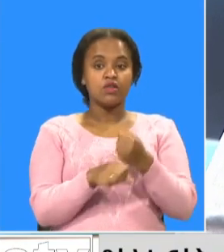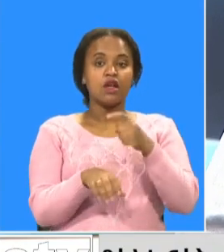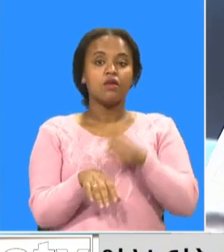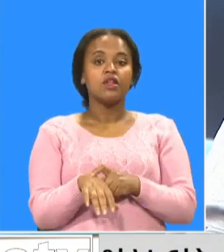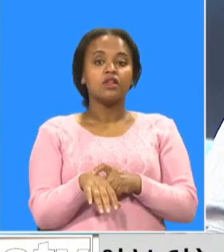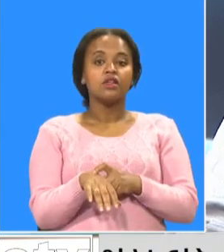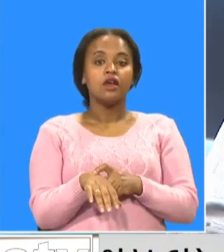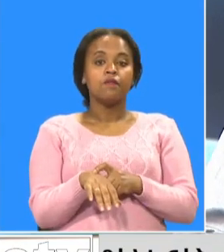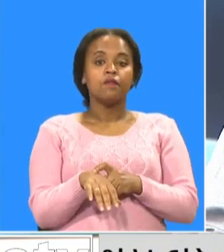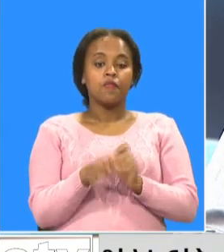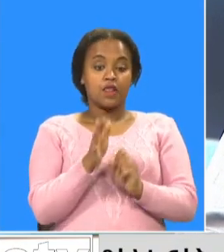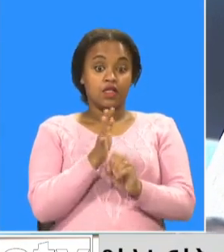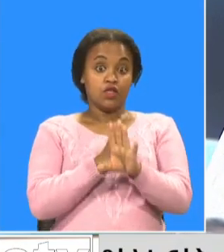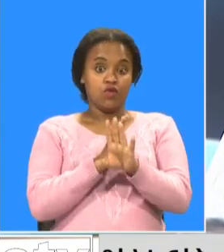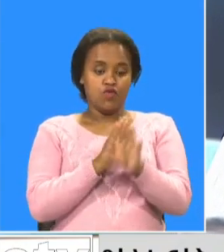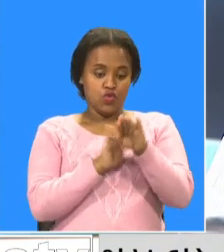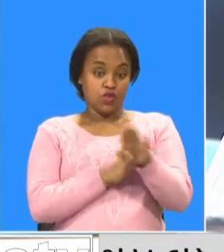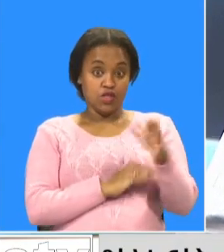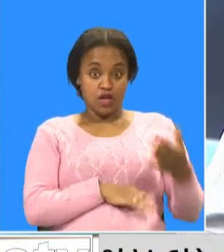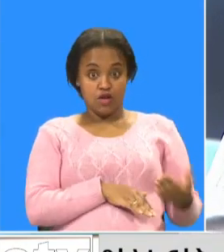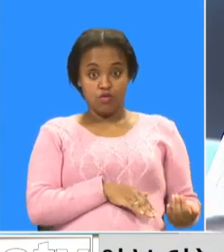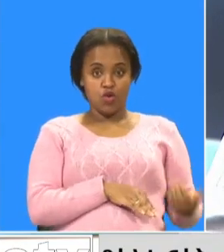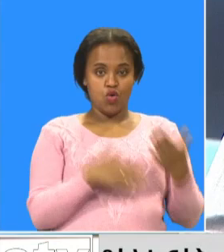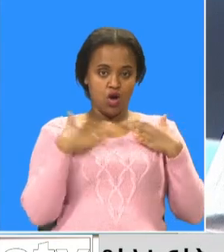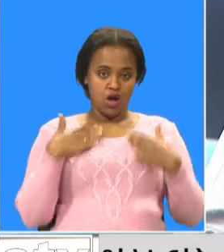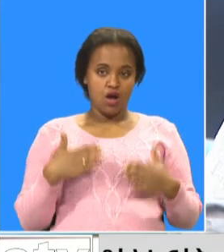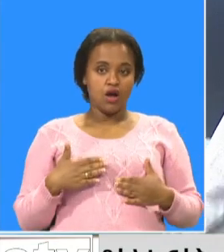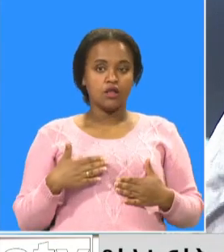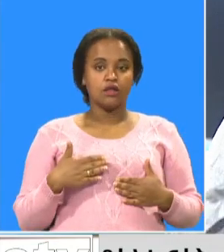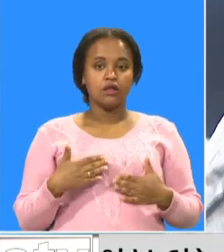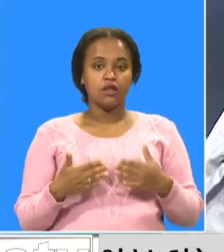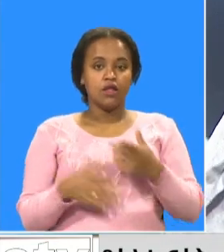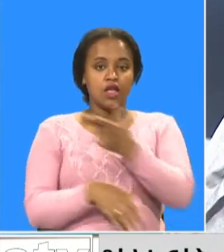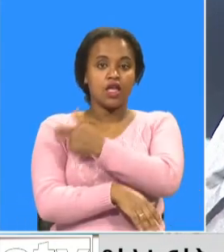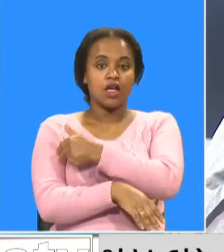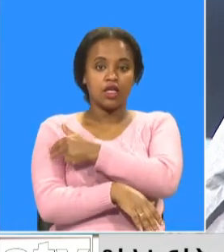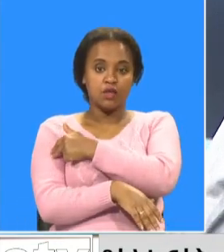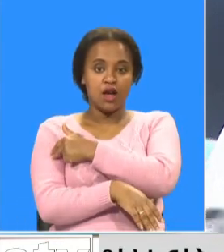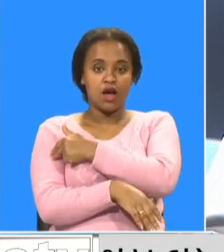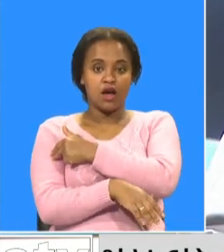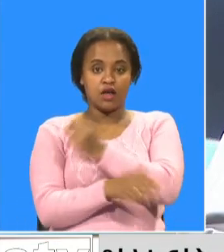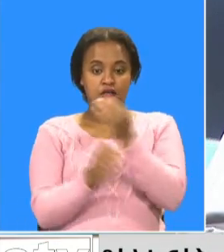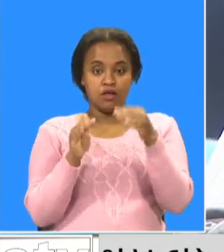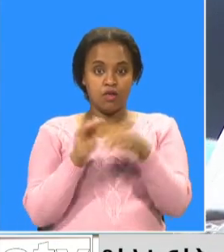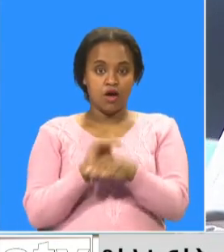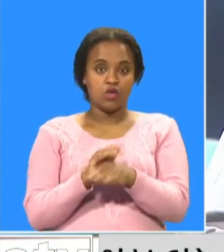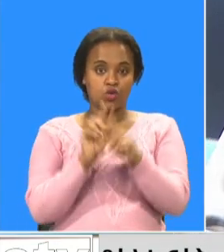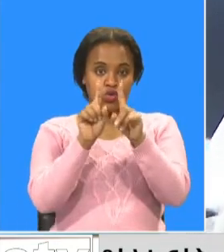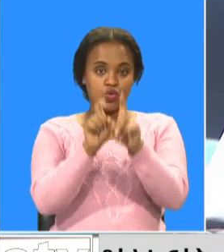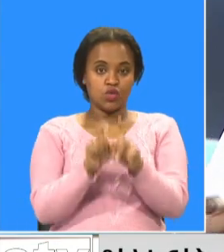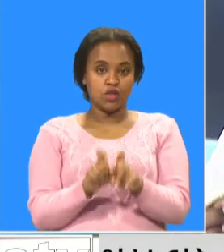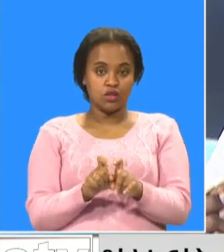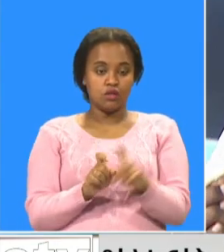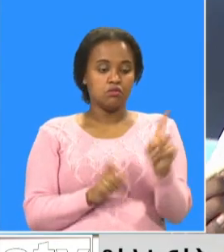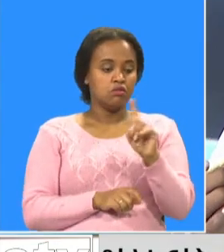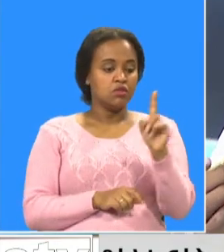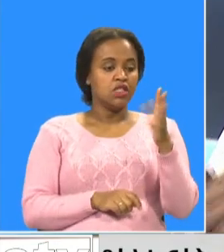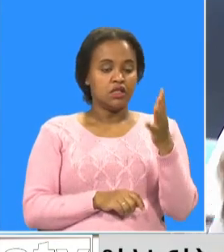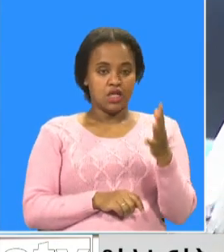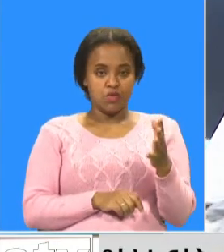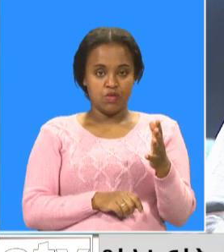ጊዜ መጀመሪያ ዘርፍ ውስጥ የነበሩ አካላት የህክምና ግብአቶች ቁጥጥር ምን